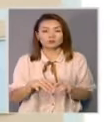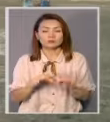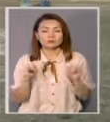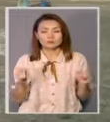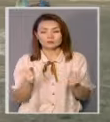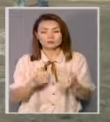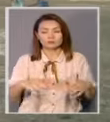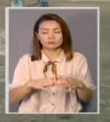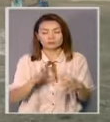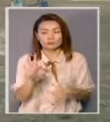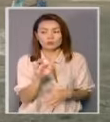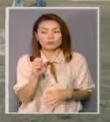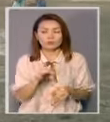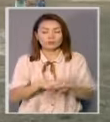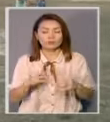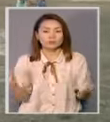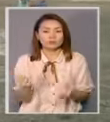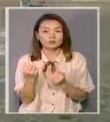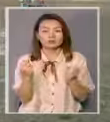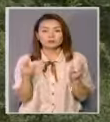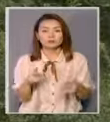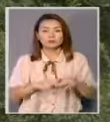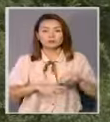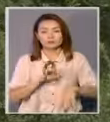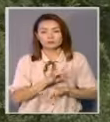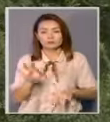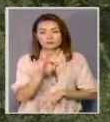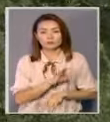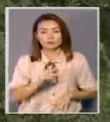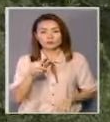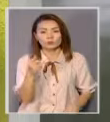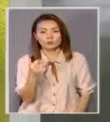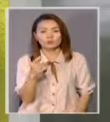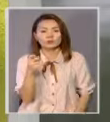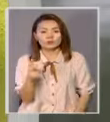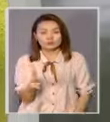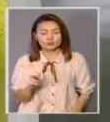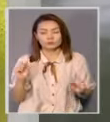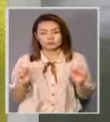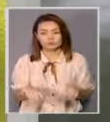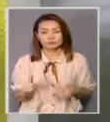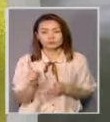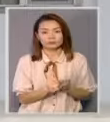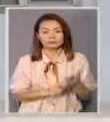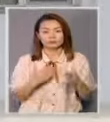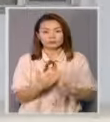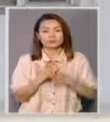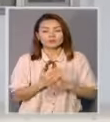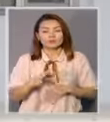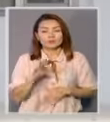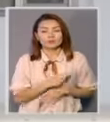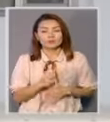открыто учреждение Отбасынкулдану. По словам специалистов, Тойган Есикенова может получить социальную